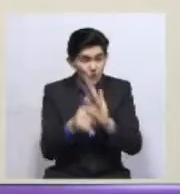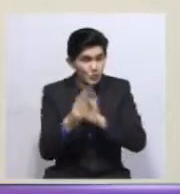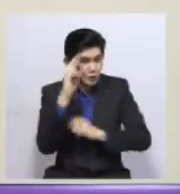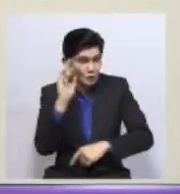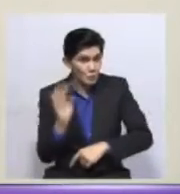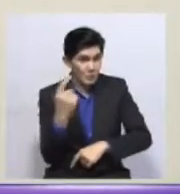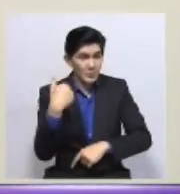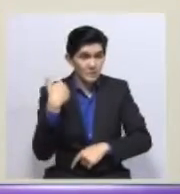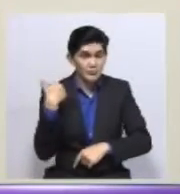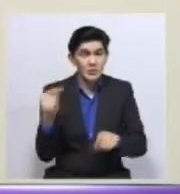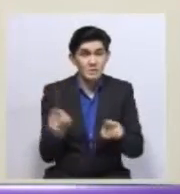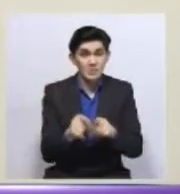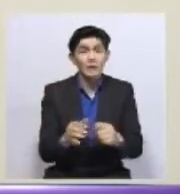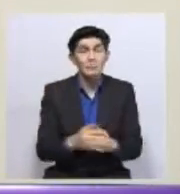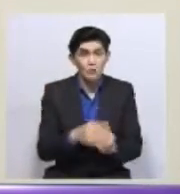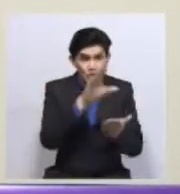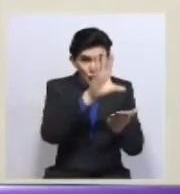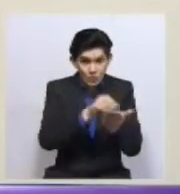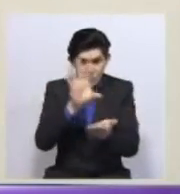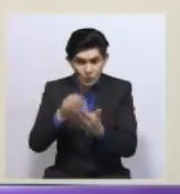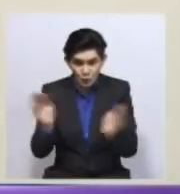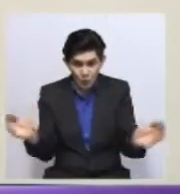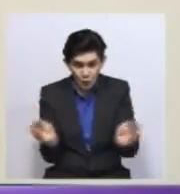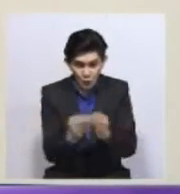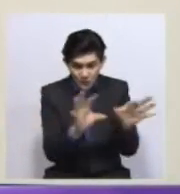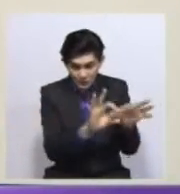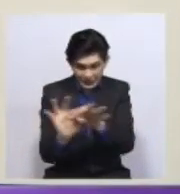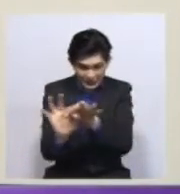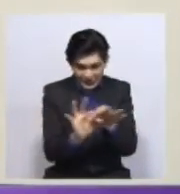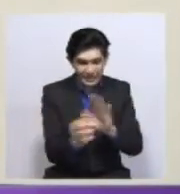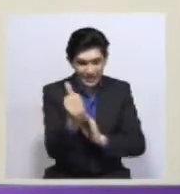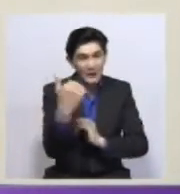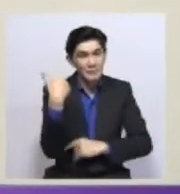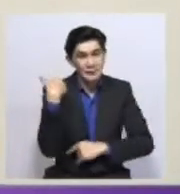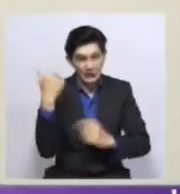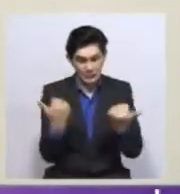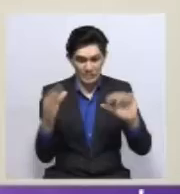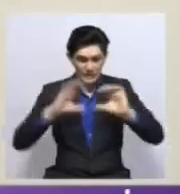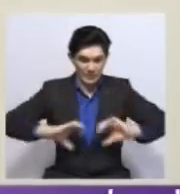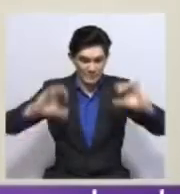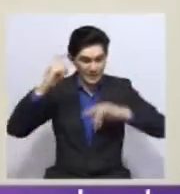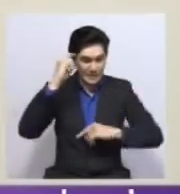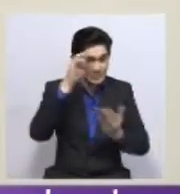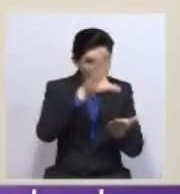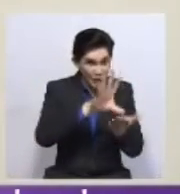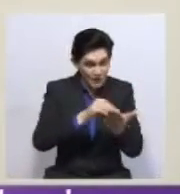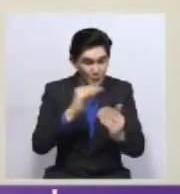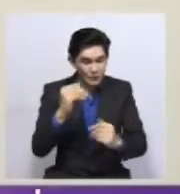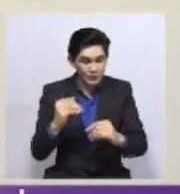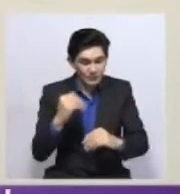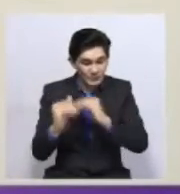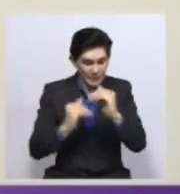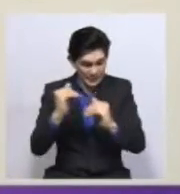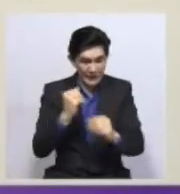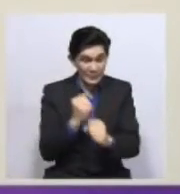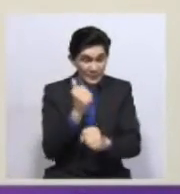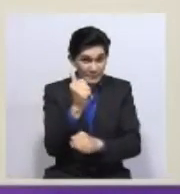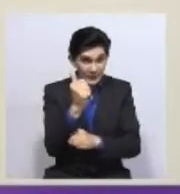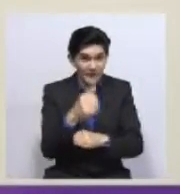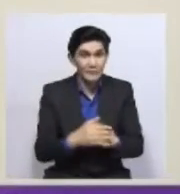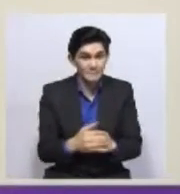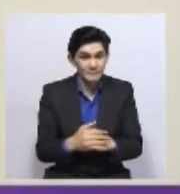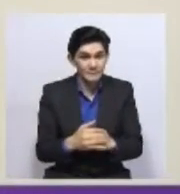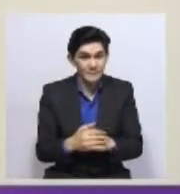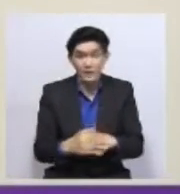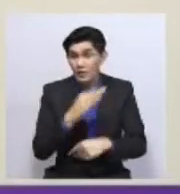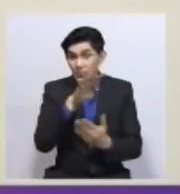หม่ๆจากการที่เอาข้อมูลมากองรวมกันตรงนี้แหละครับรัฐบาลก็จะได้ใช้ข้อมูลในการตอบโจทย์ต่างๆนะฮะเรามียุทธศาสตร์ชาติ